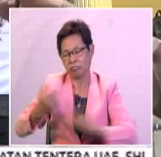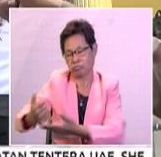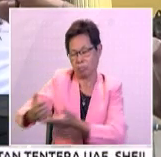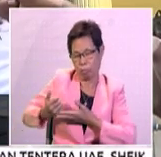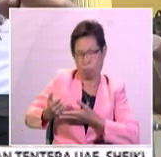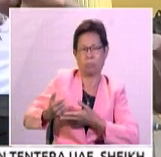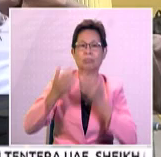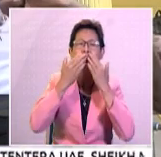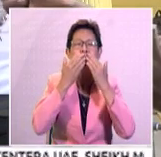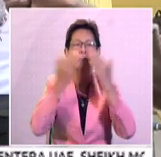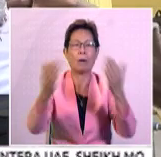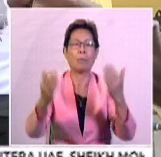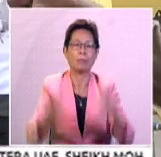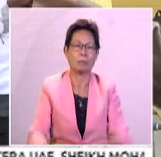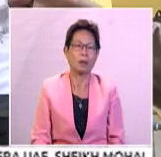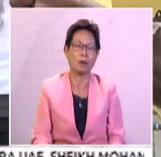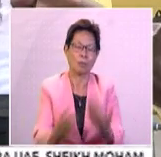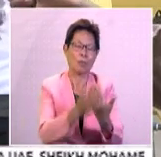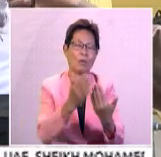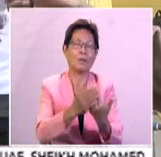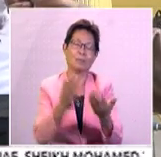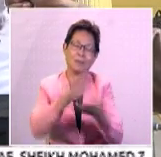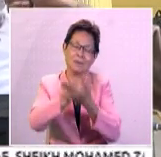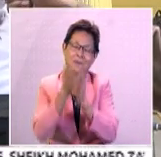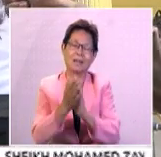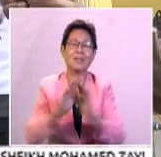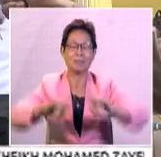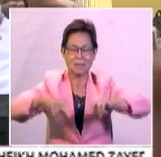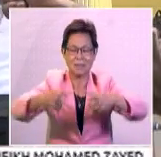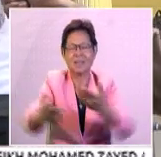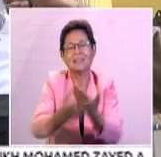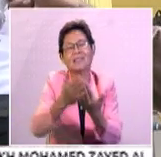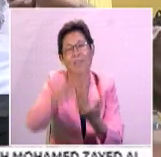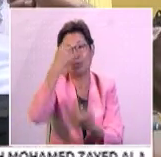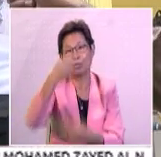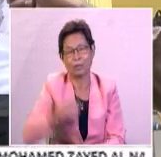Alhamdulillah. Jadi dipermudahkanlah. Niat.